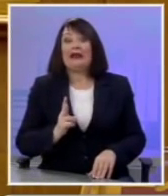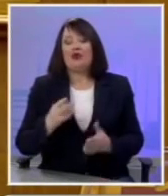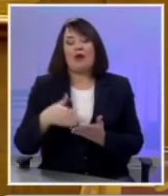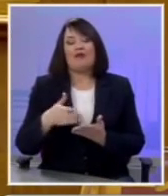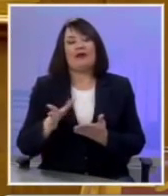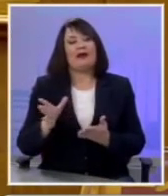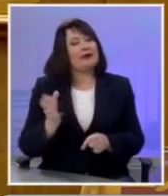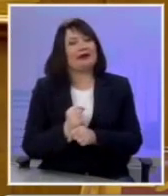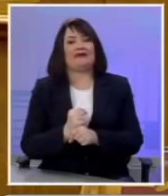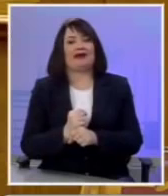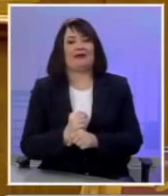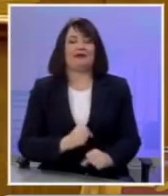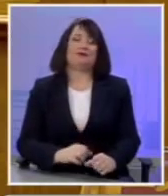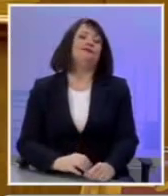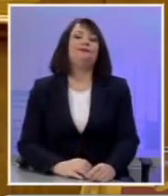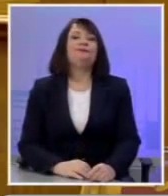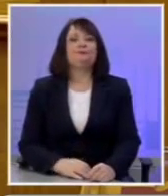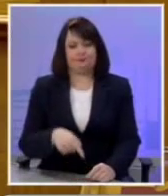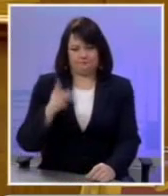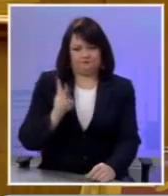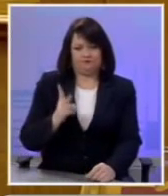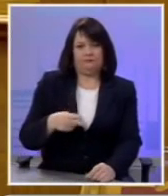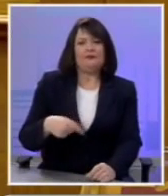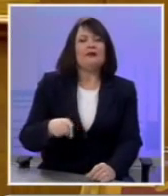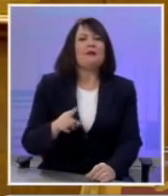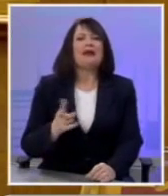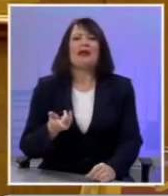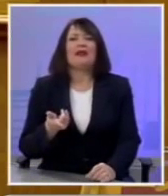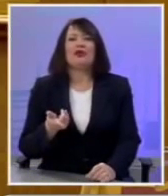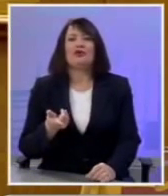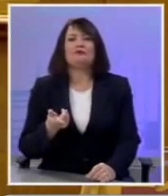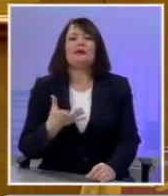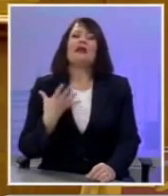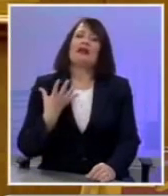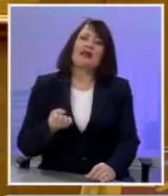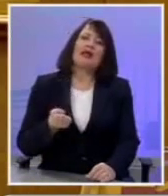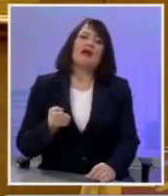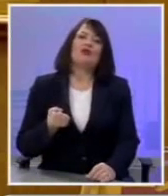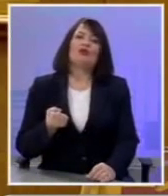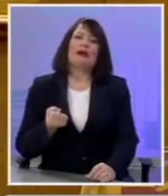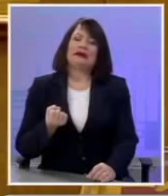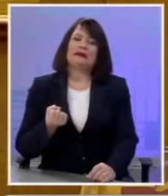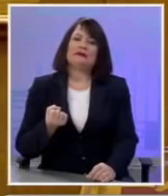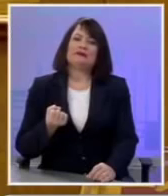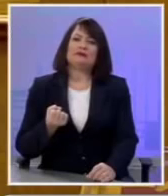αποφύγαμε. Και αυτός ο κίνδυνος θα υπήρχε ούτως ή άλλως, και κλείνω,